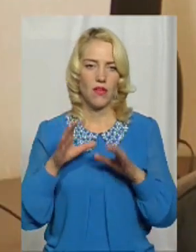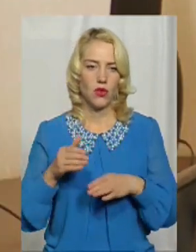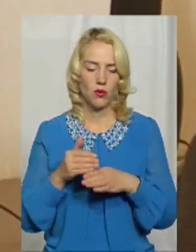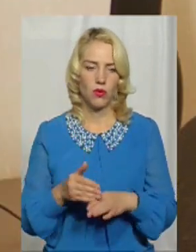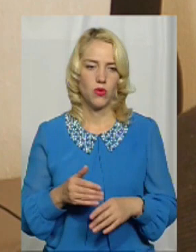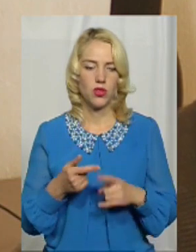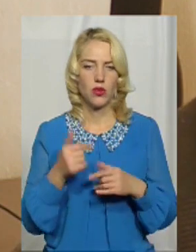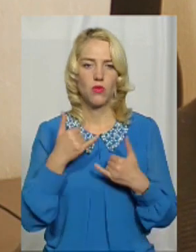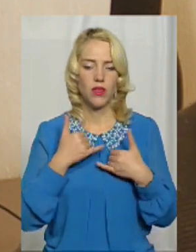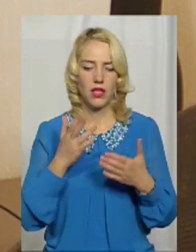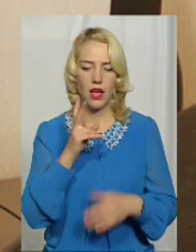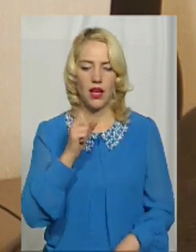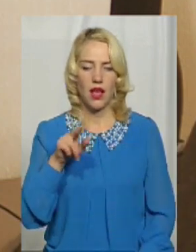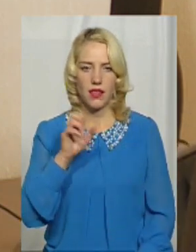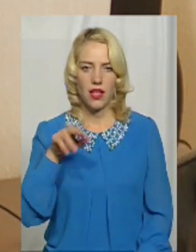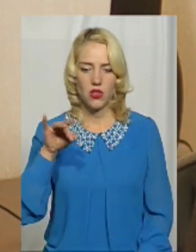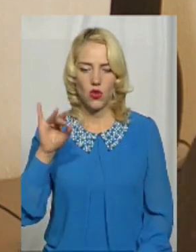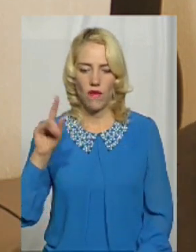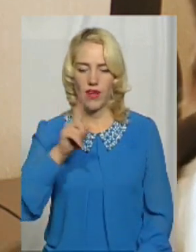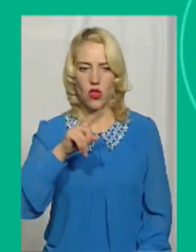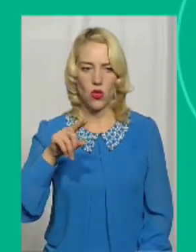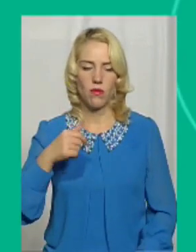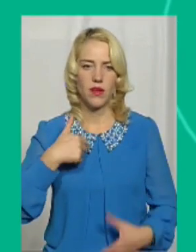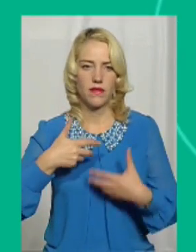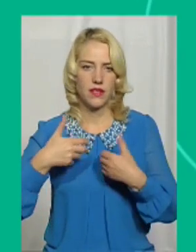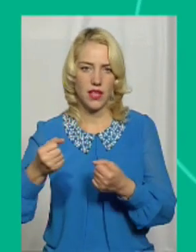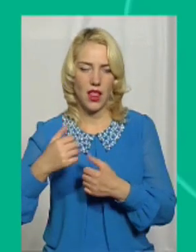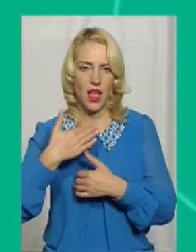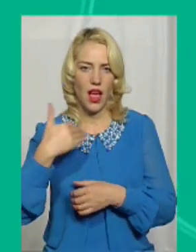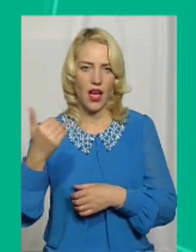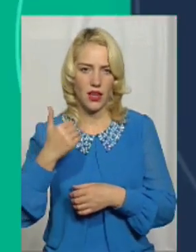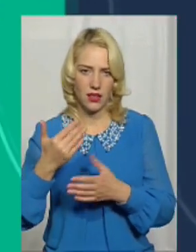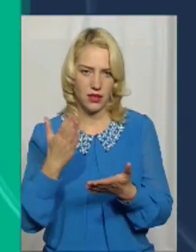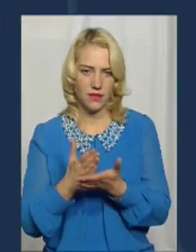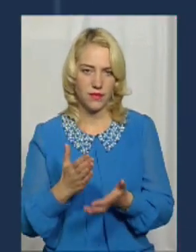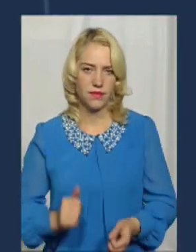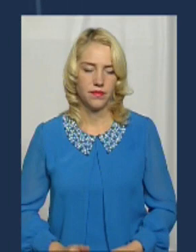То зараз мої кадастрові номера і землі в оренді.